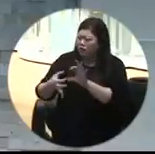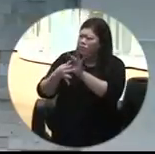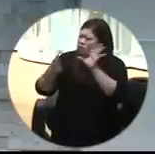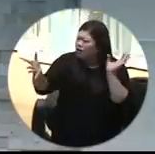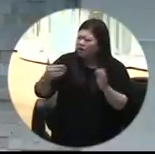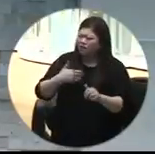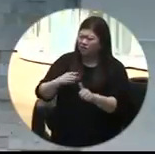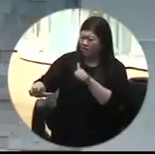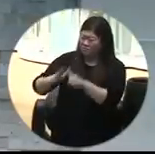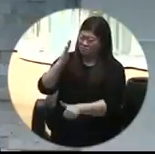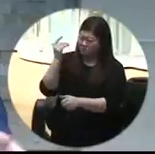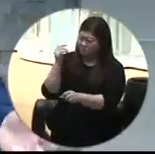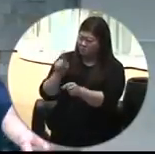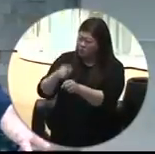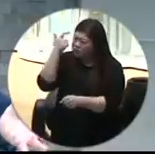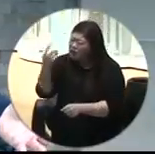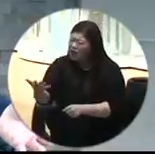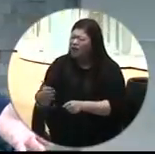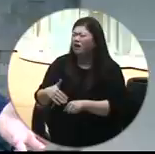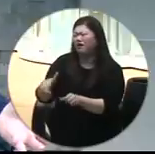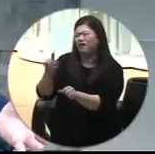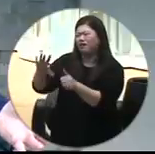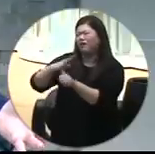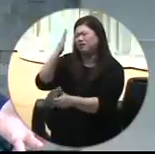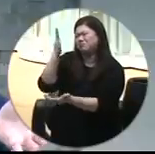우리를 멸하러 왔습니까? 너 뭐라 했습니까 지금?